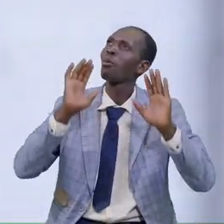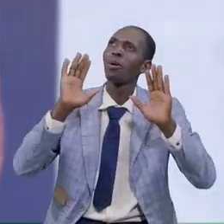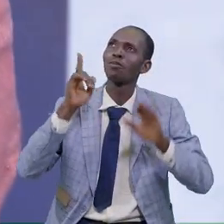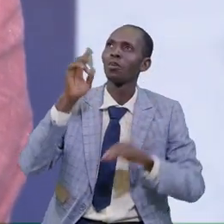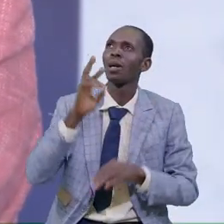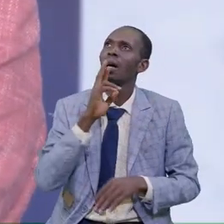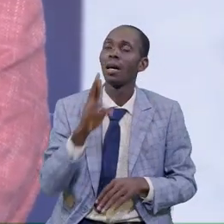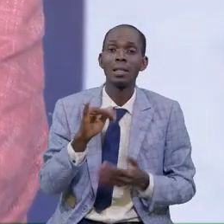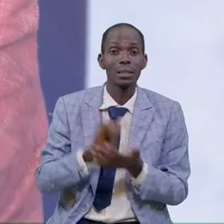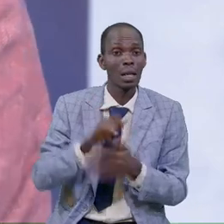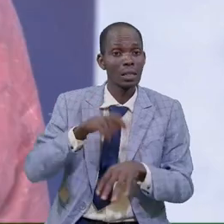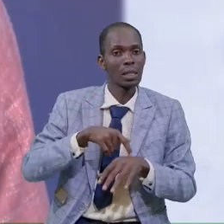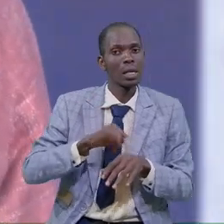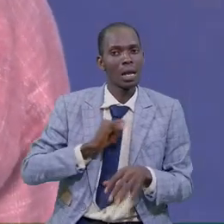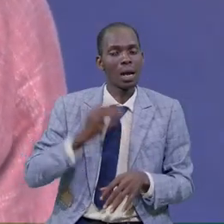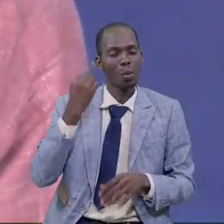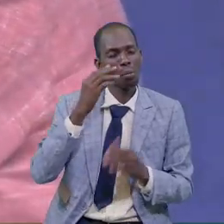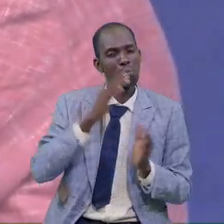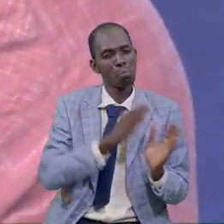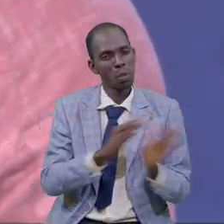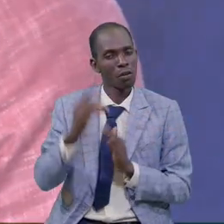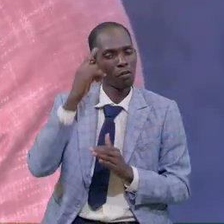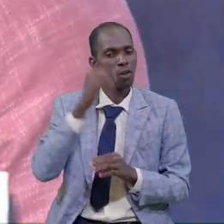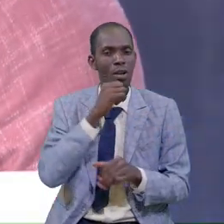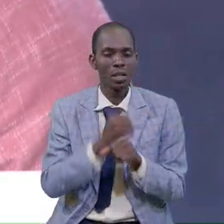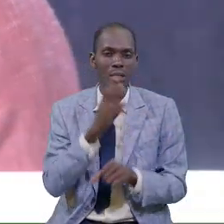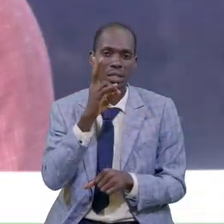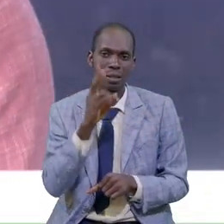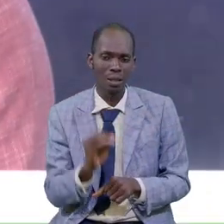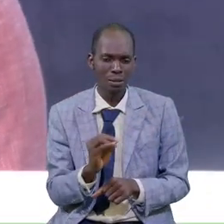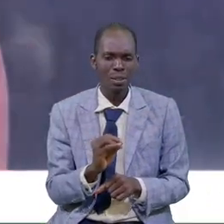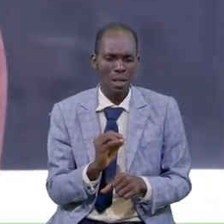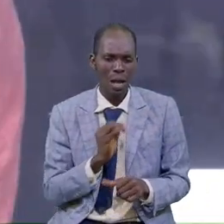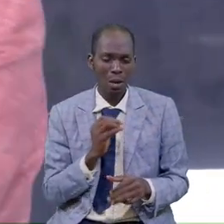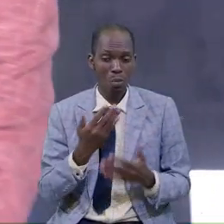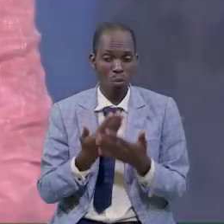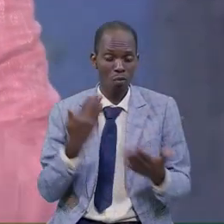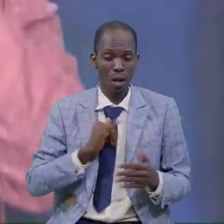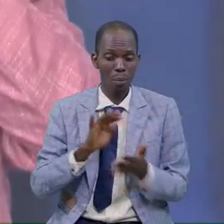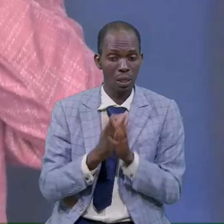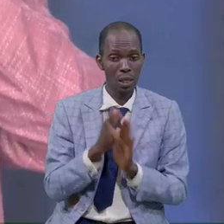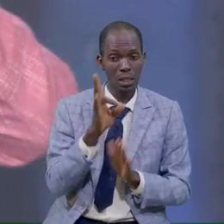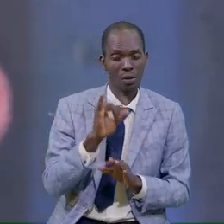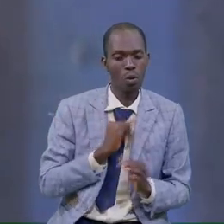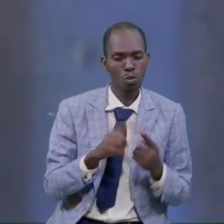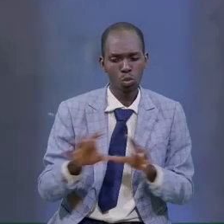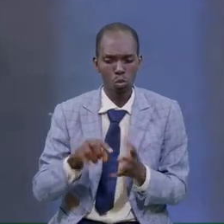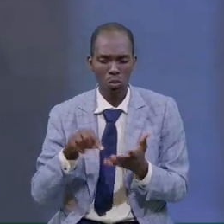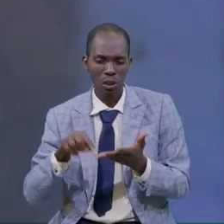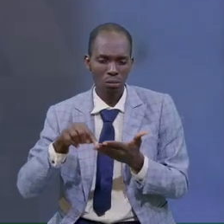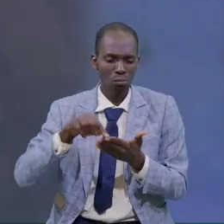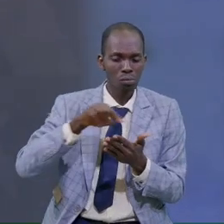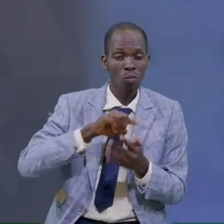moment-là, je pensais à 70 ans et je me disais, je vais faire ceci quand j'ai 70 ans. Et une fois que j'ai 70